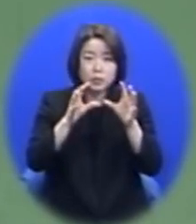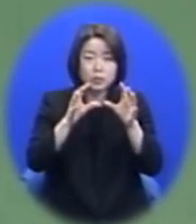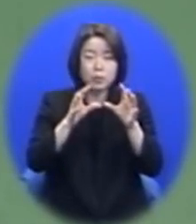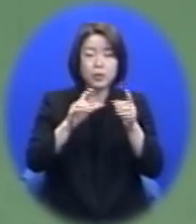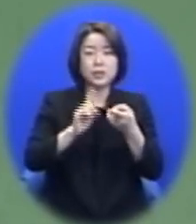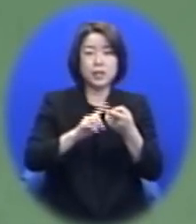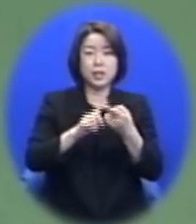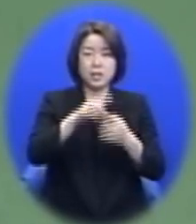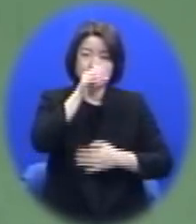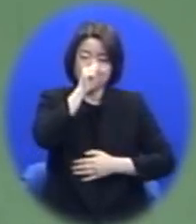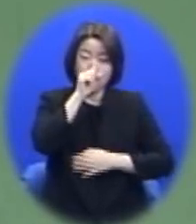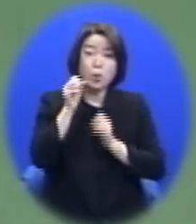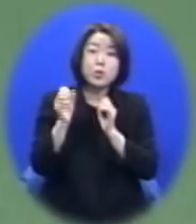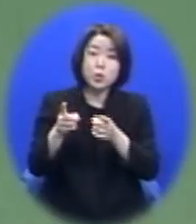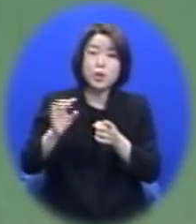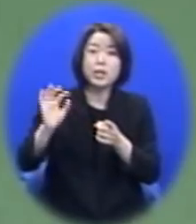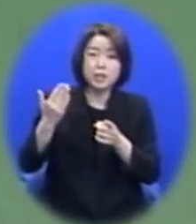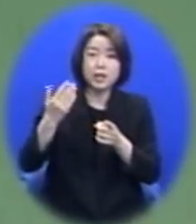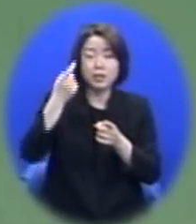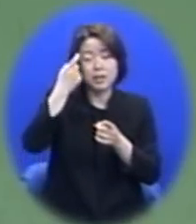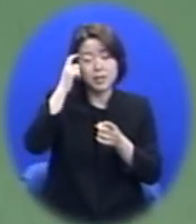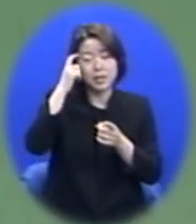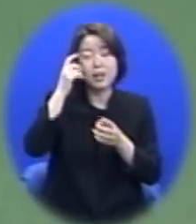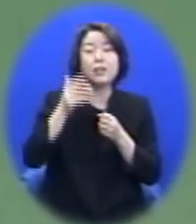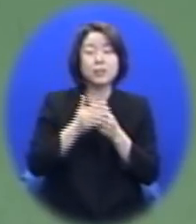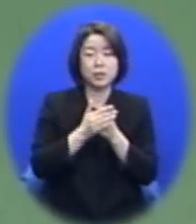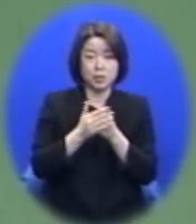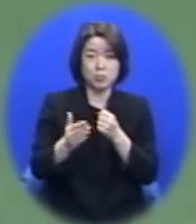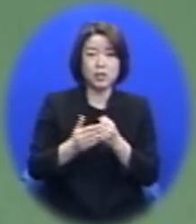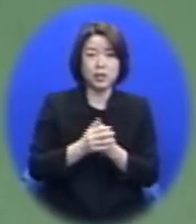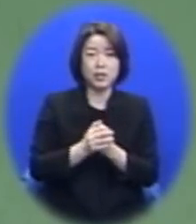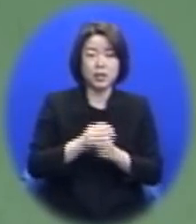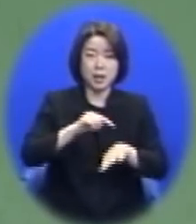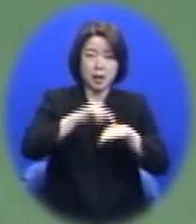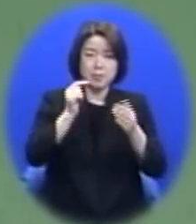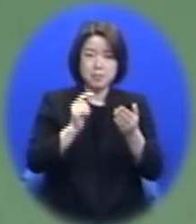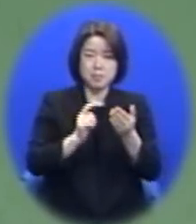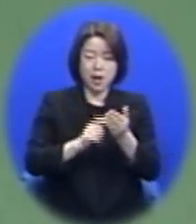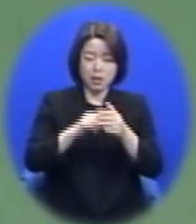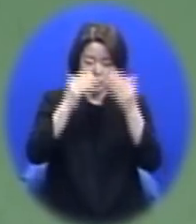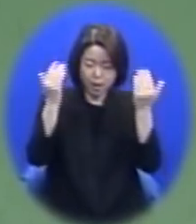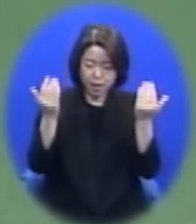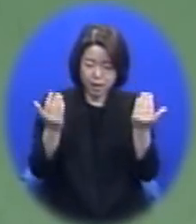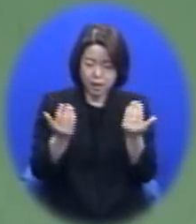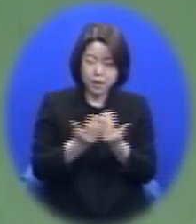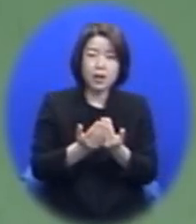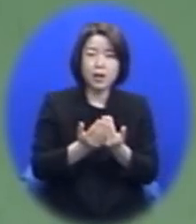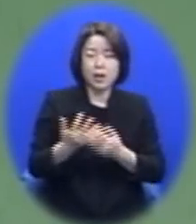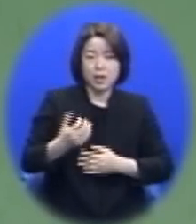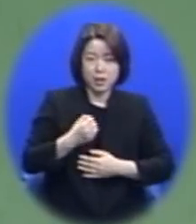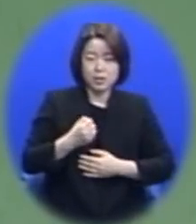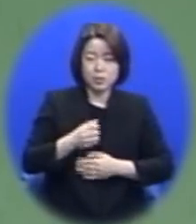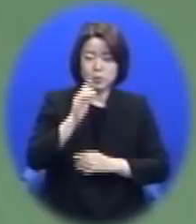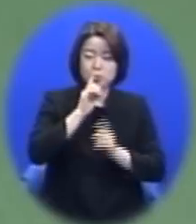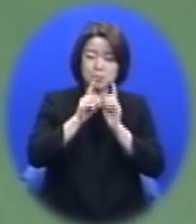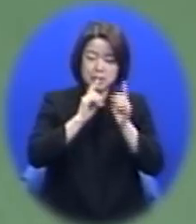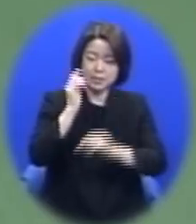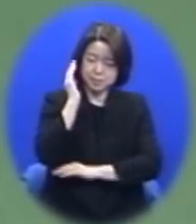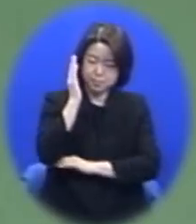전도에 정말 좋은 기회가 되겠다. 그런 생각을 가지고 마음을 전심으로 가서 말씀을